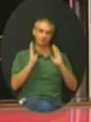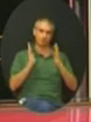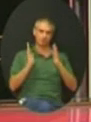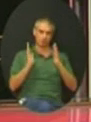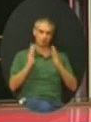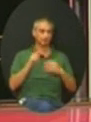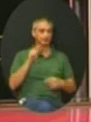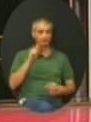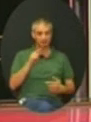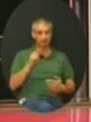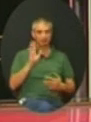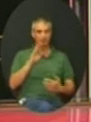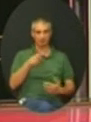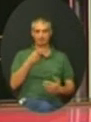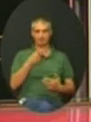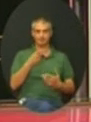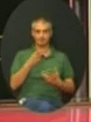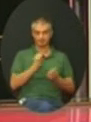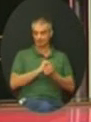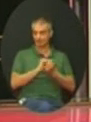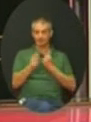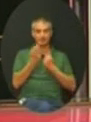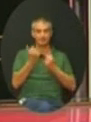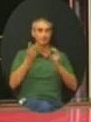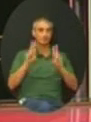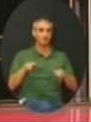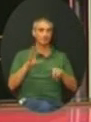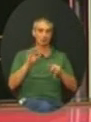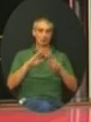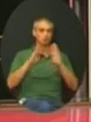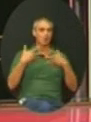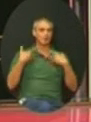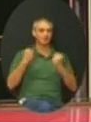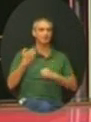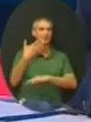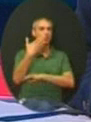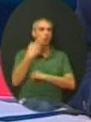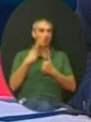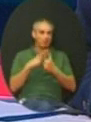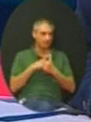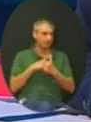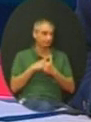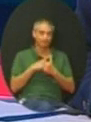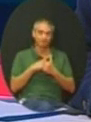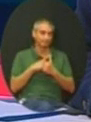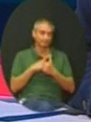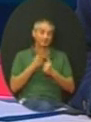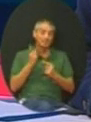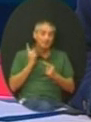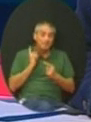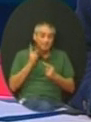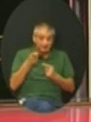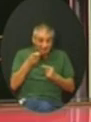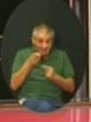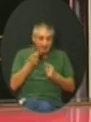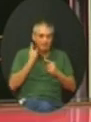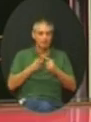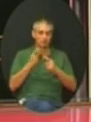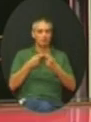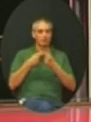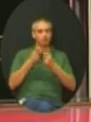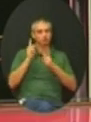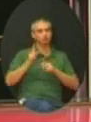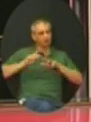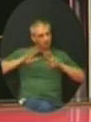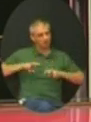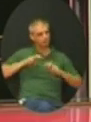זה בא לידי ביטוי במחיקתה כמעט מוחלטת של המועצה לביטחון לאומי, שזה בדיוק הגוף שצריך